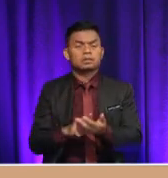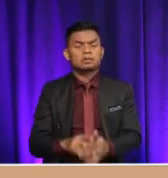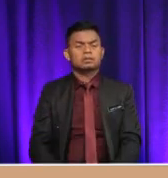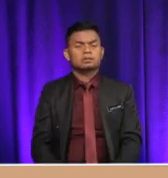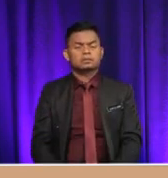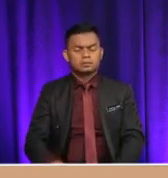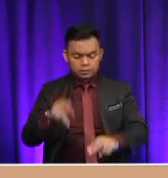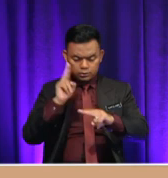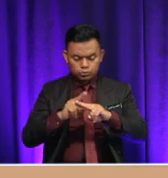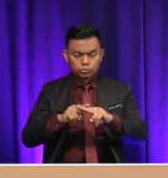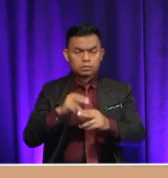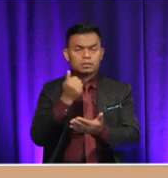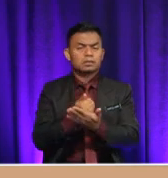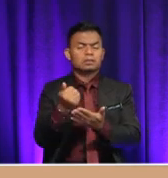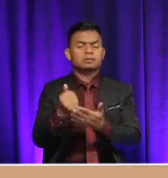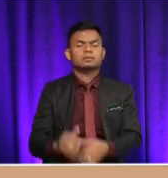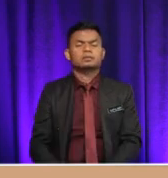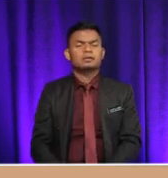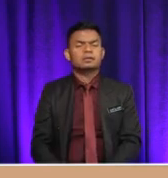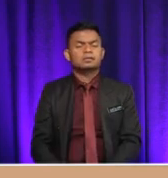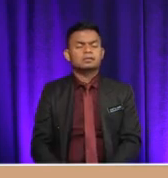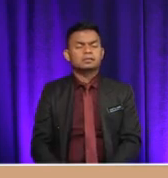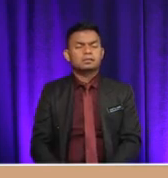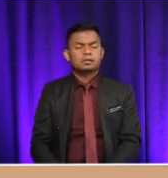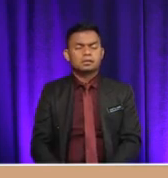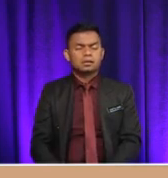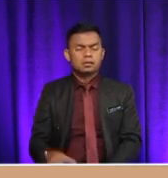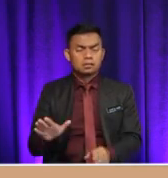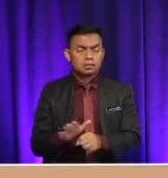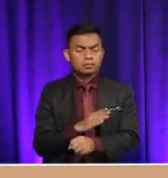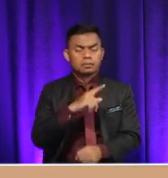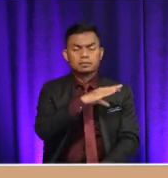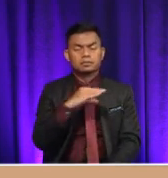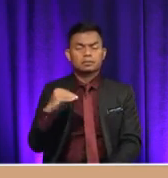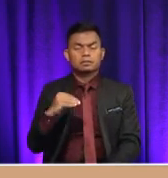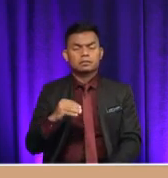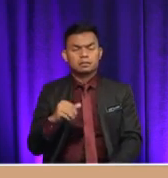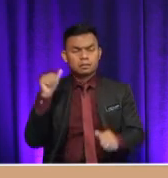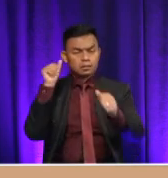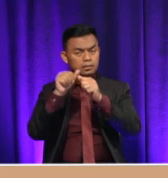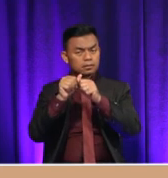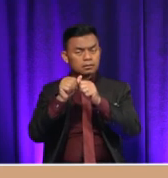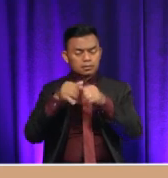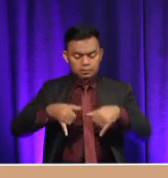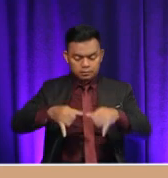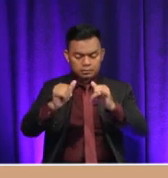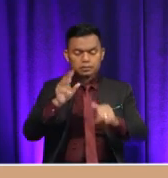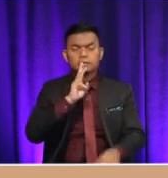alat pemasangan dan arah aliran air dalam satu bangunan